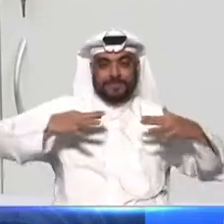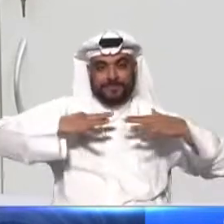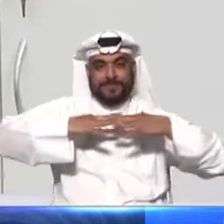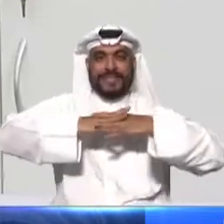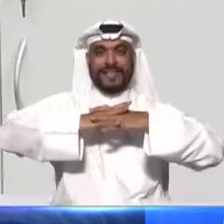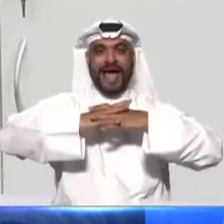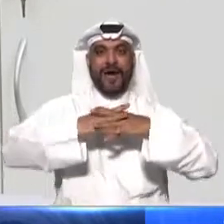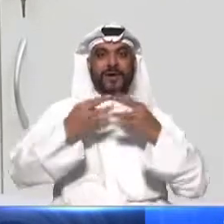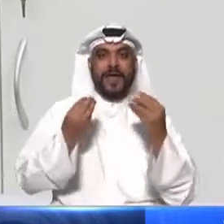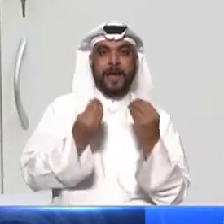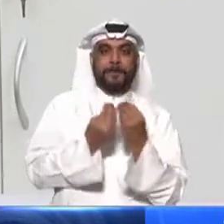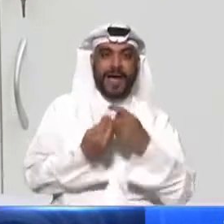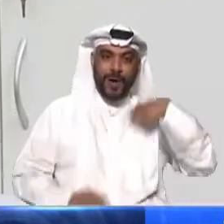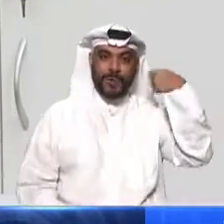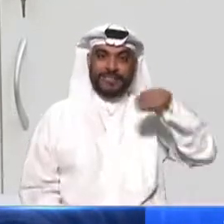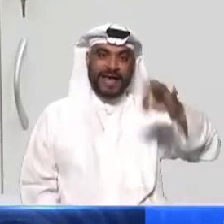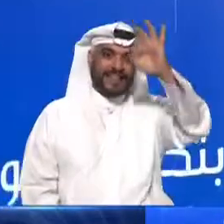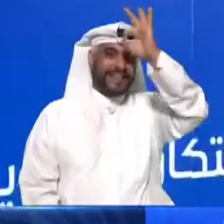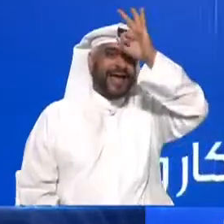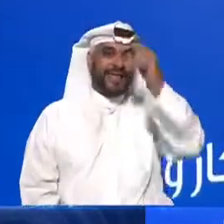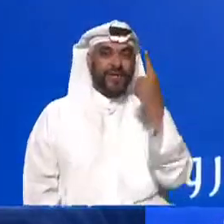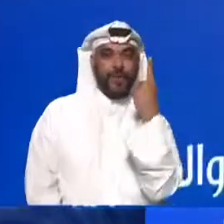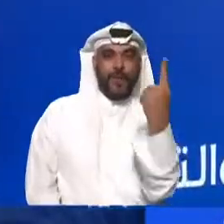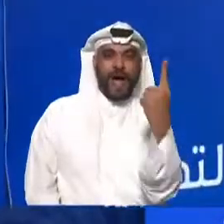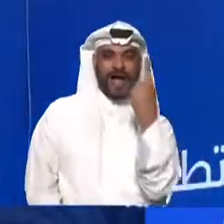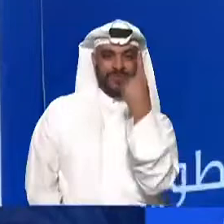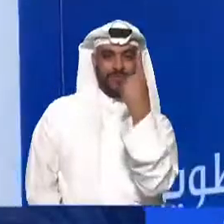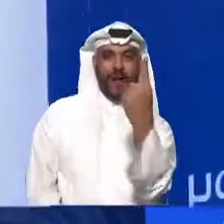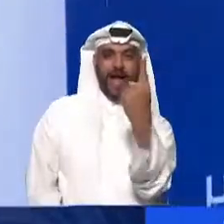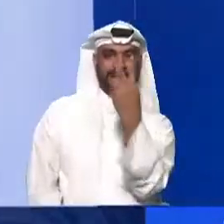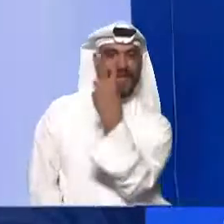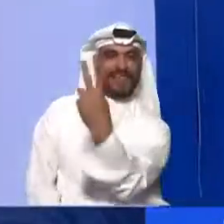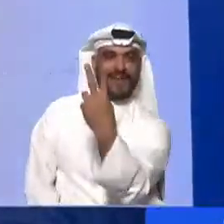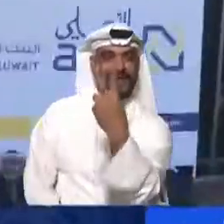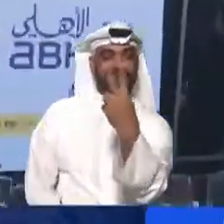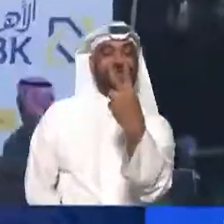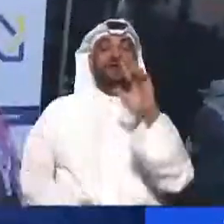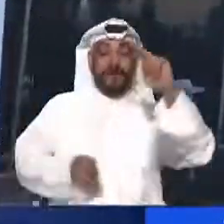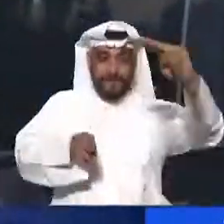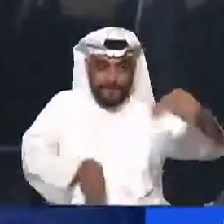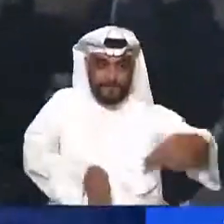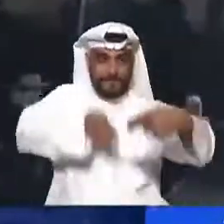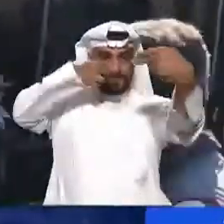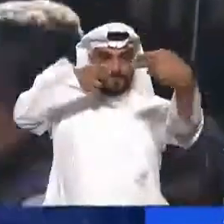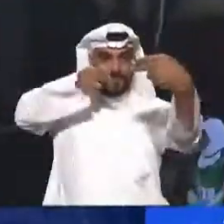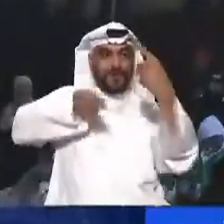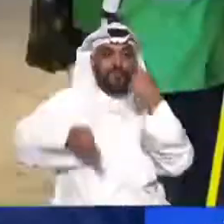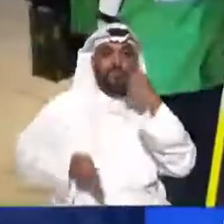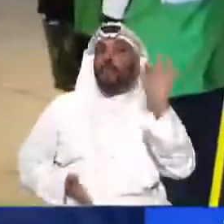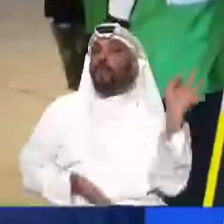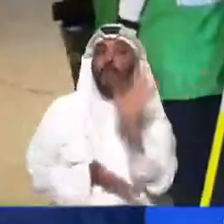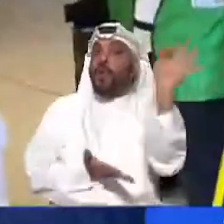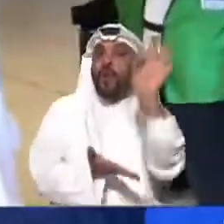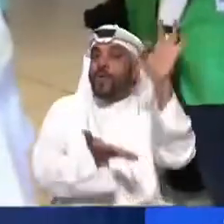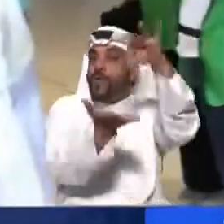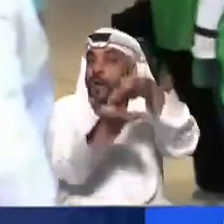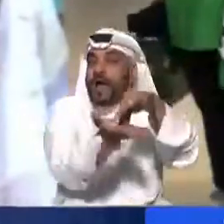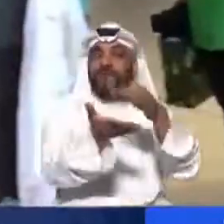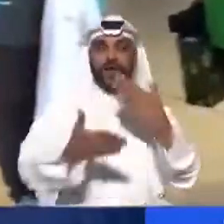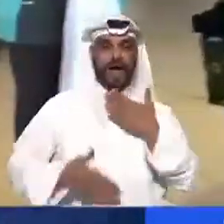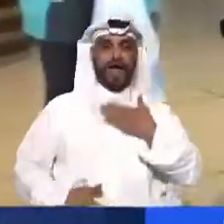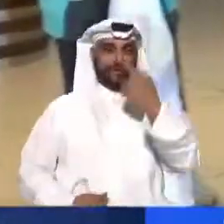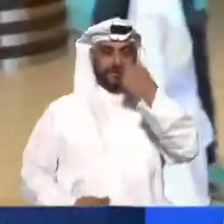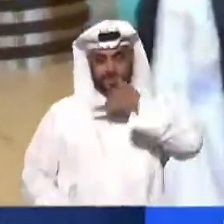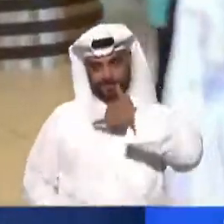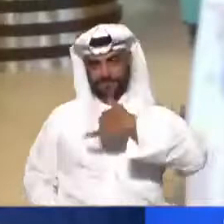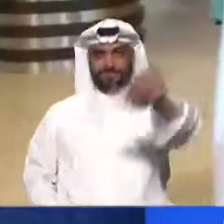إدارة العمليات في وزارة الداخلية. يتم تلقي أي مكالمات مع الكشف عن موقع تواجد الشخص الراغب بتقديم